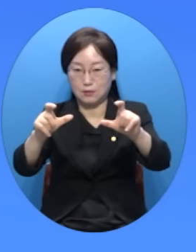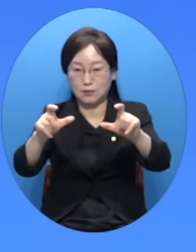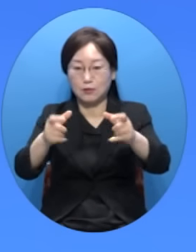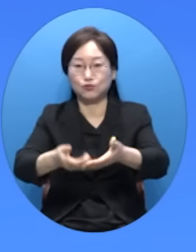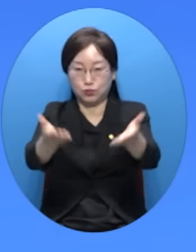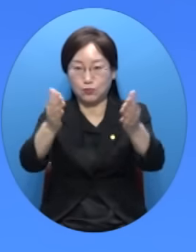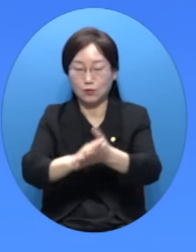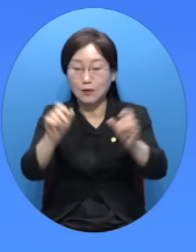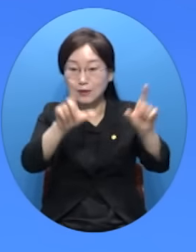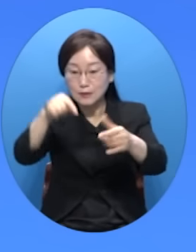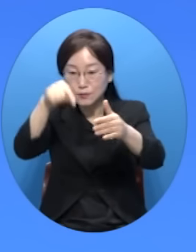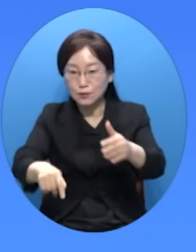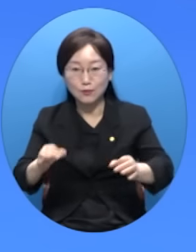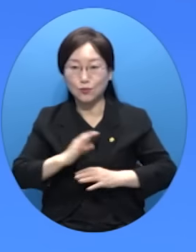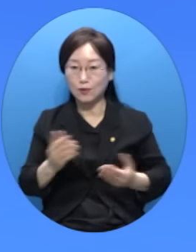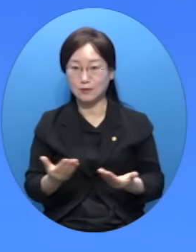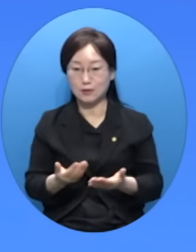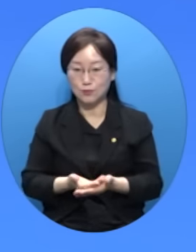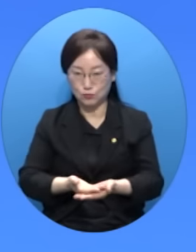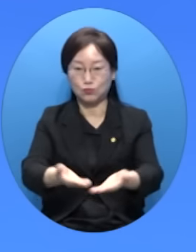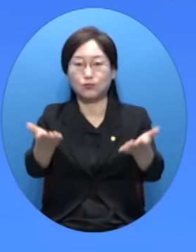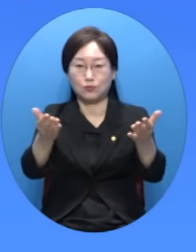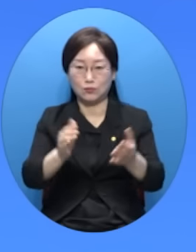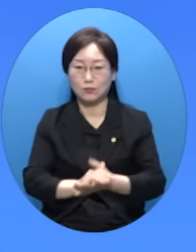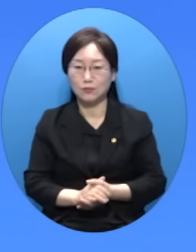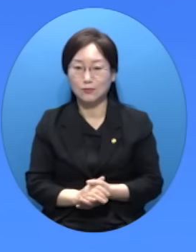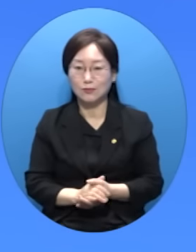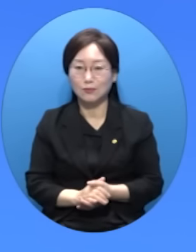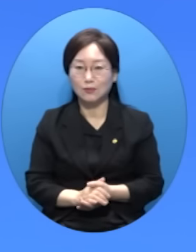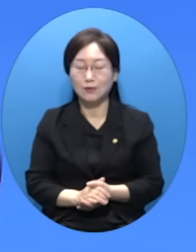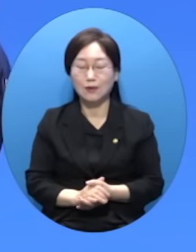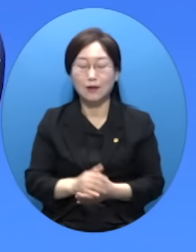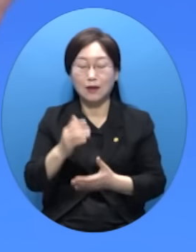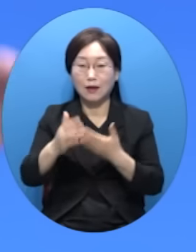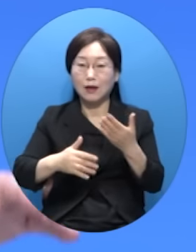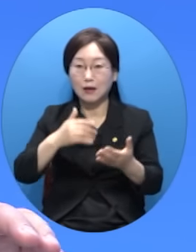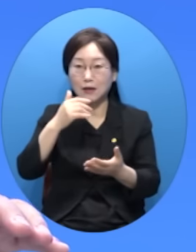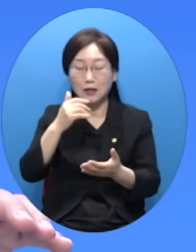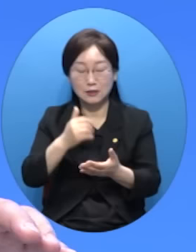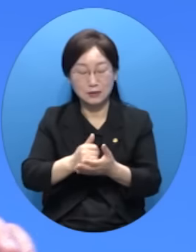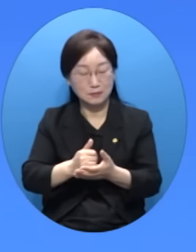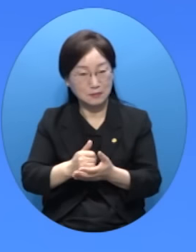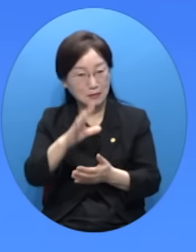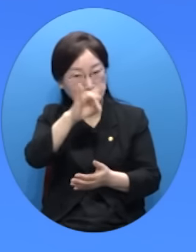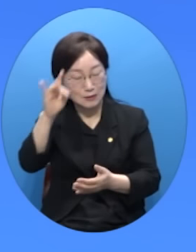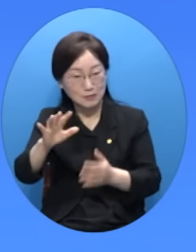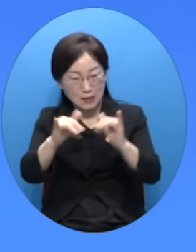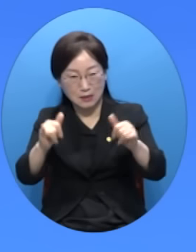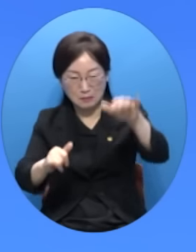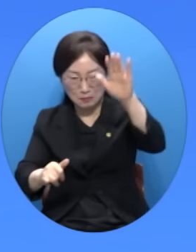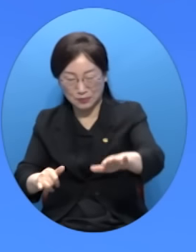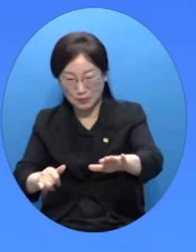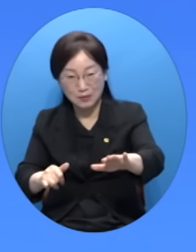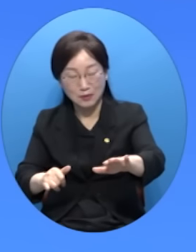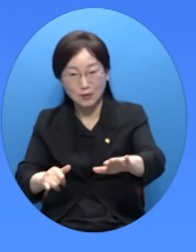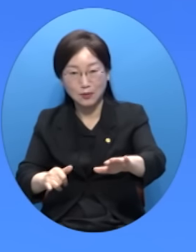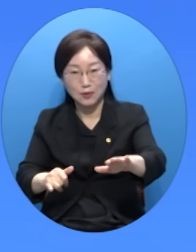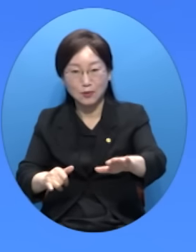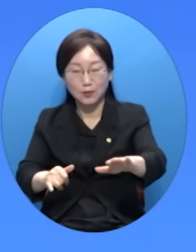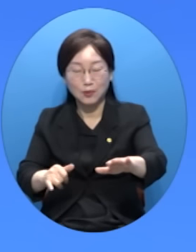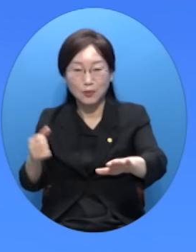주시고 우리 삶 가운데 놀라운 일을 베풀어 주시는 것입니다. 하나님 때때로 우리를 낮추기도 하시고 또 우리를